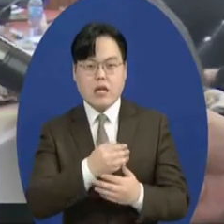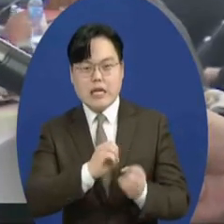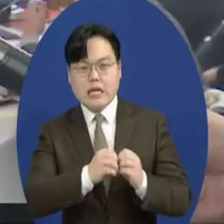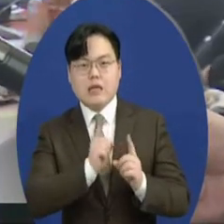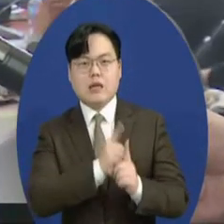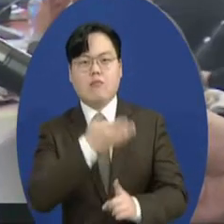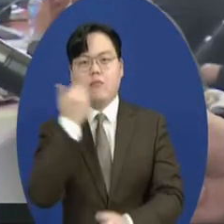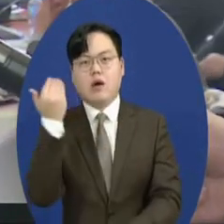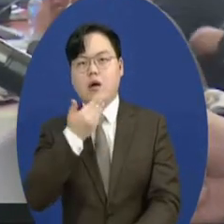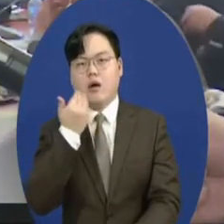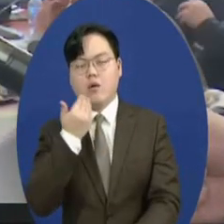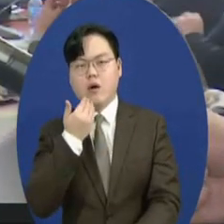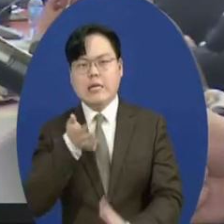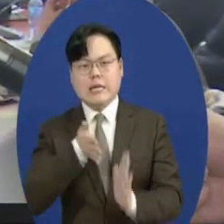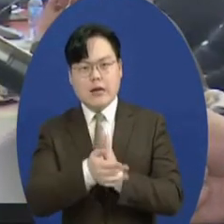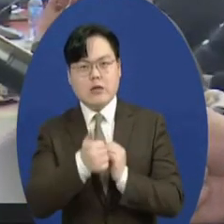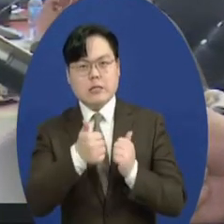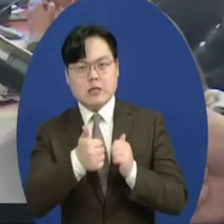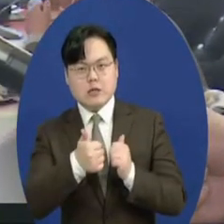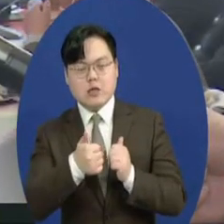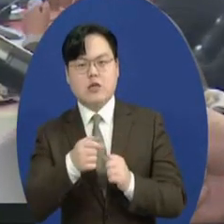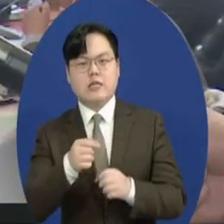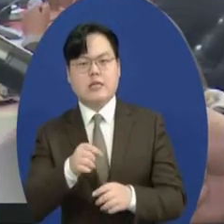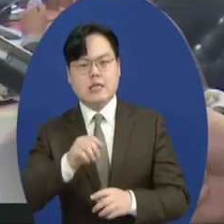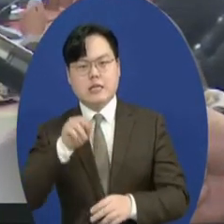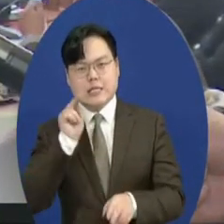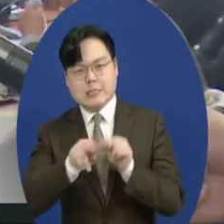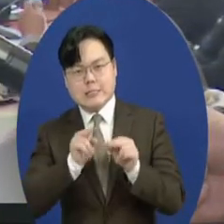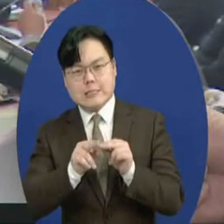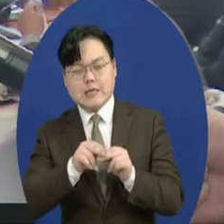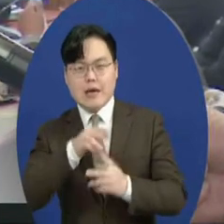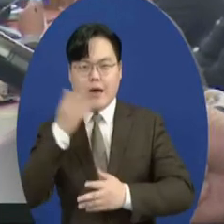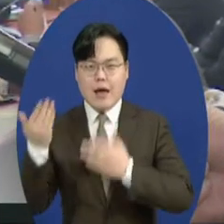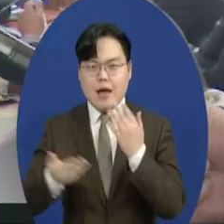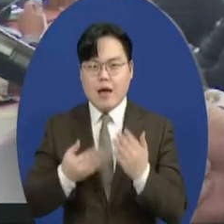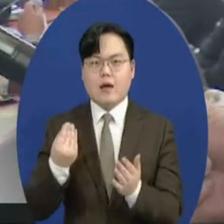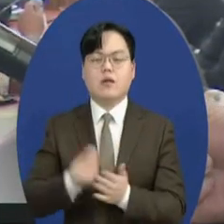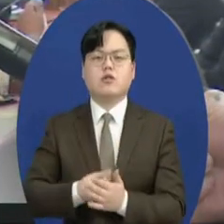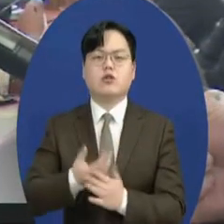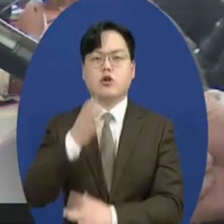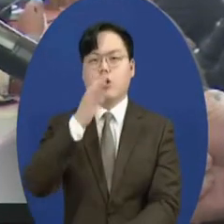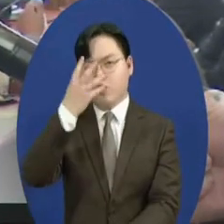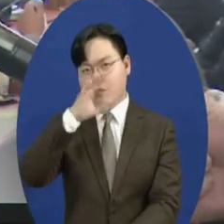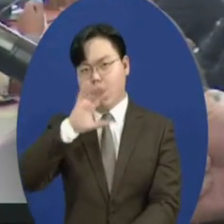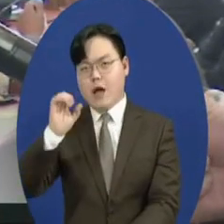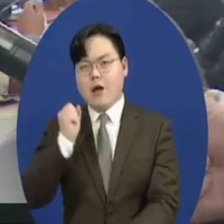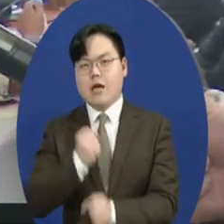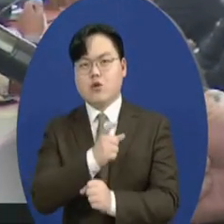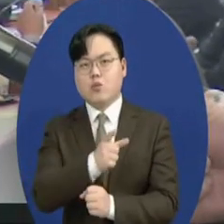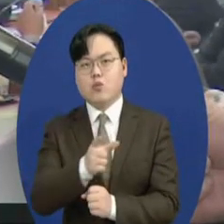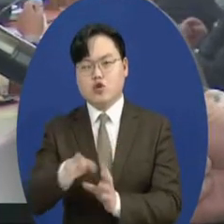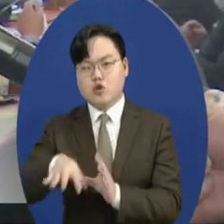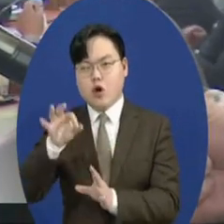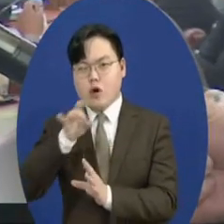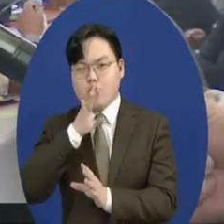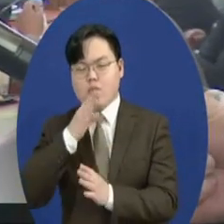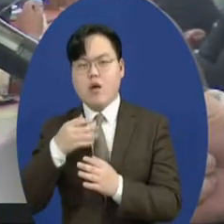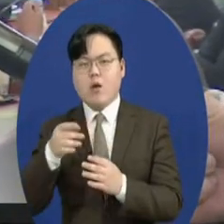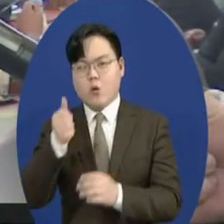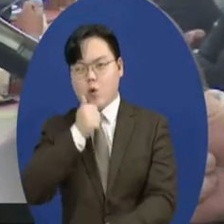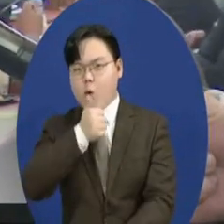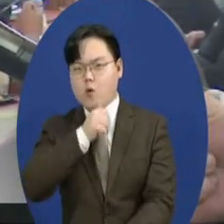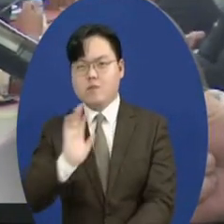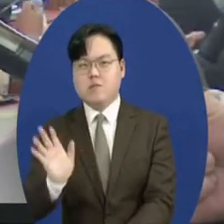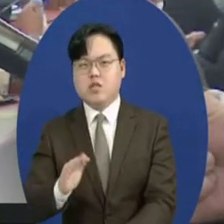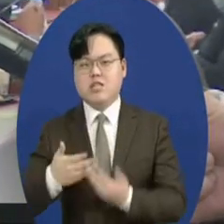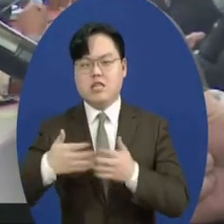учраас чадвартай ажиллах юм бос сувчнуудыг одоо ирч хах. За дээрэс нь одоо энэ төрийн албаны сонгон шалгуулалтыг илүү нээлттэй